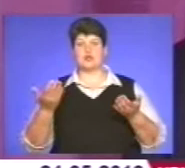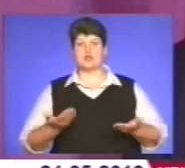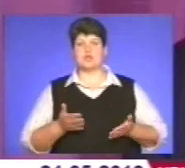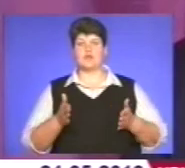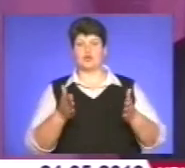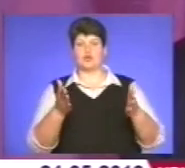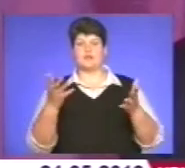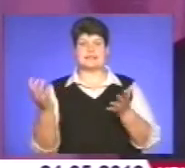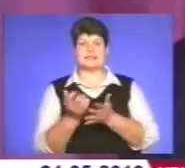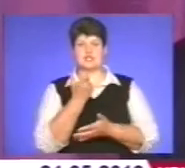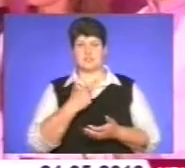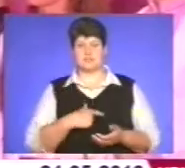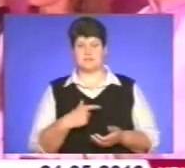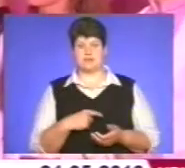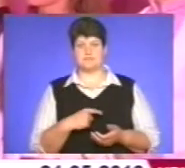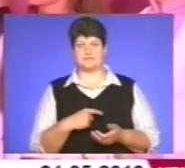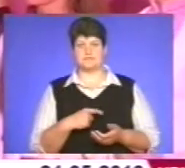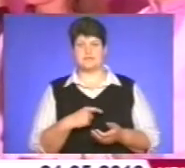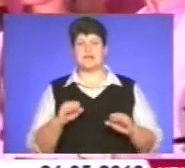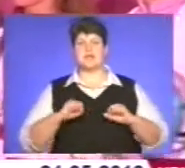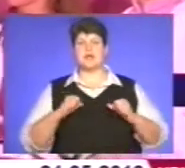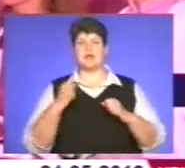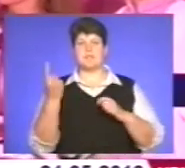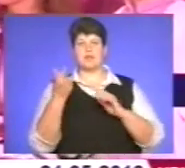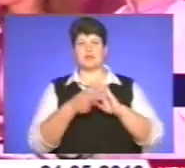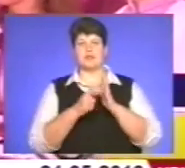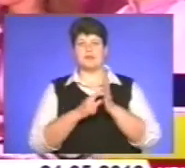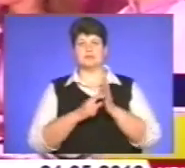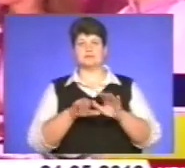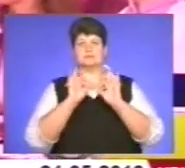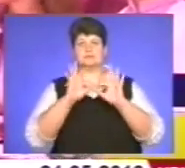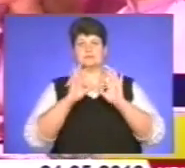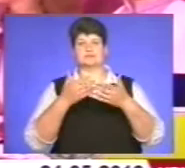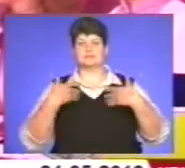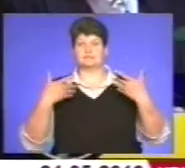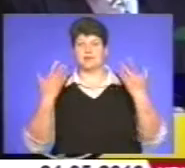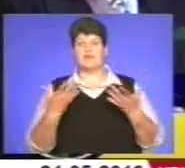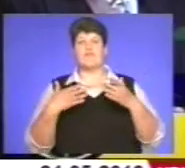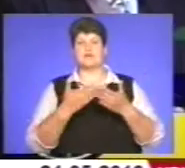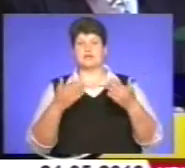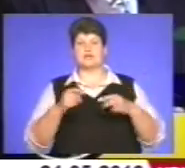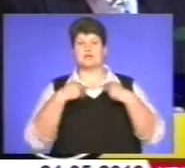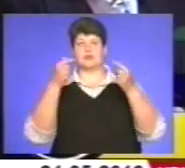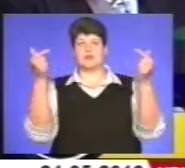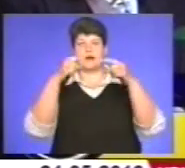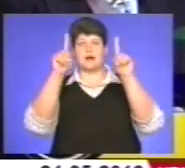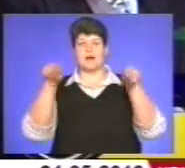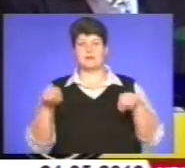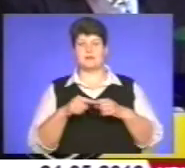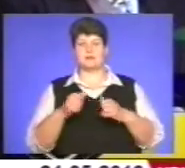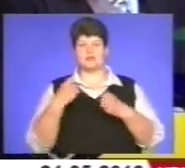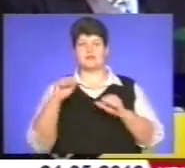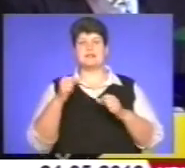і знайшли себе. Старанні першокласники декламують привітання. Випускники вручають грамоти із почесними